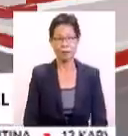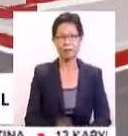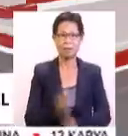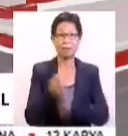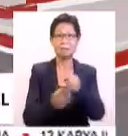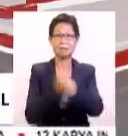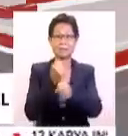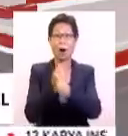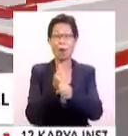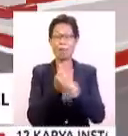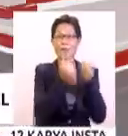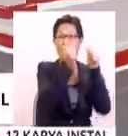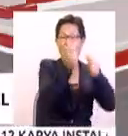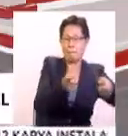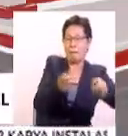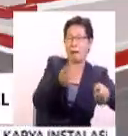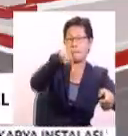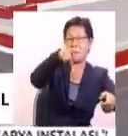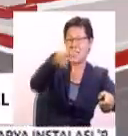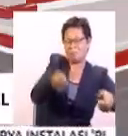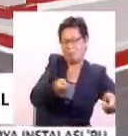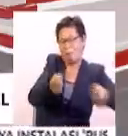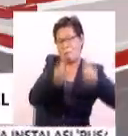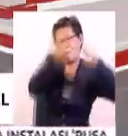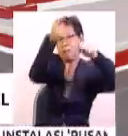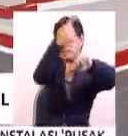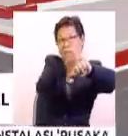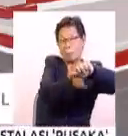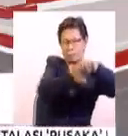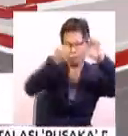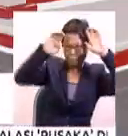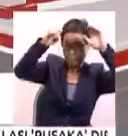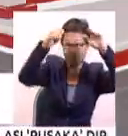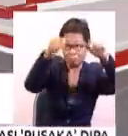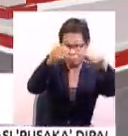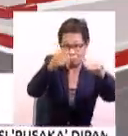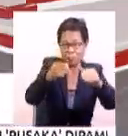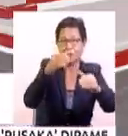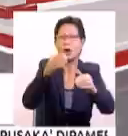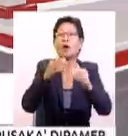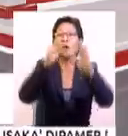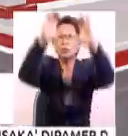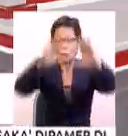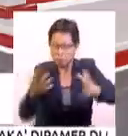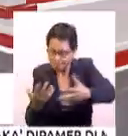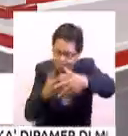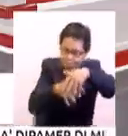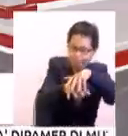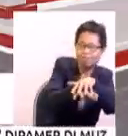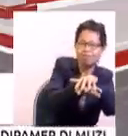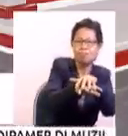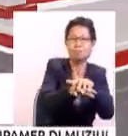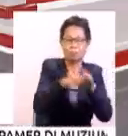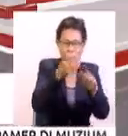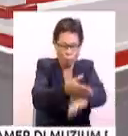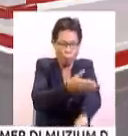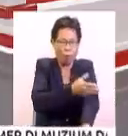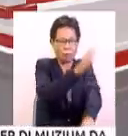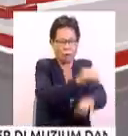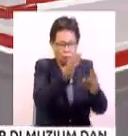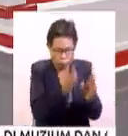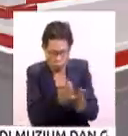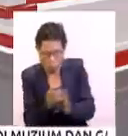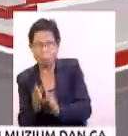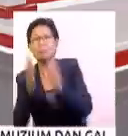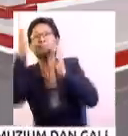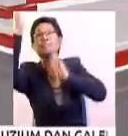Tahun pertama pemerintahan Kerajaan Pakatan Harapan PH telah ditumpukan kepada langkah penyatuan, pemulihan dan penstrukturan semula negara. Perdana